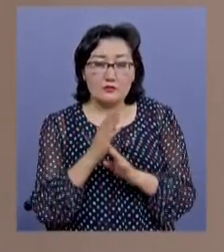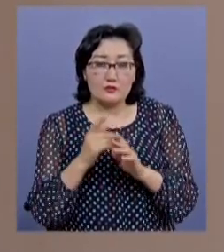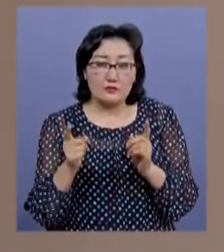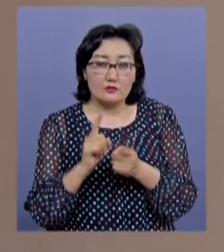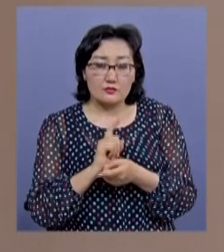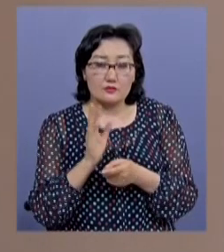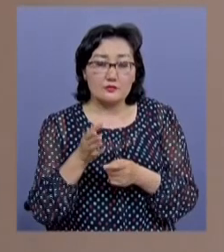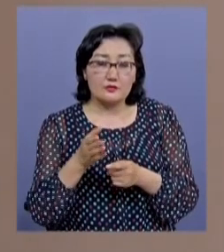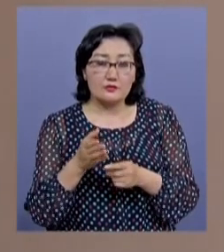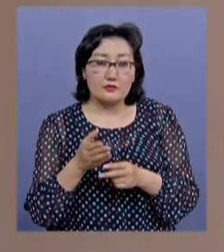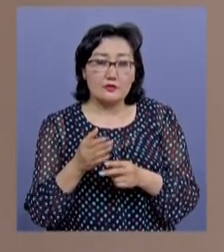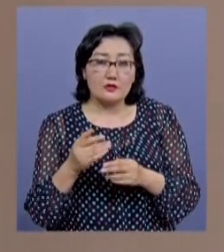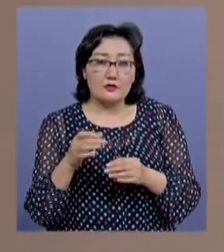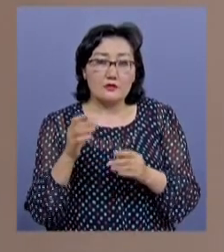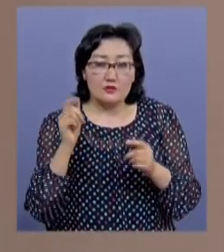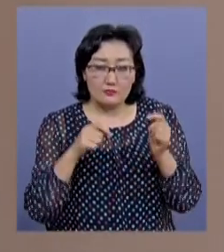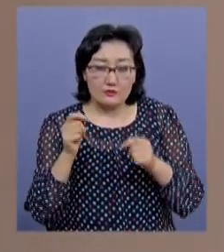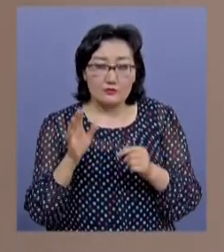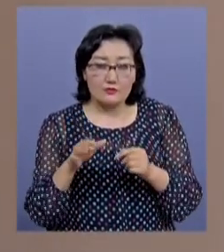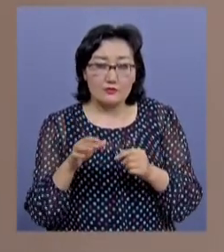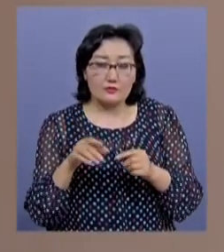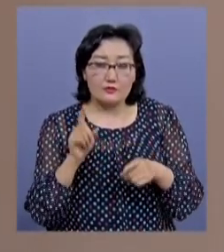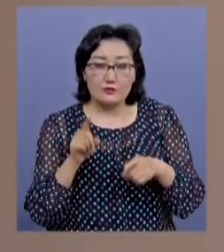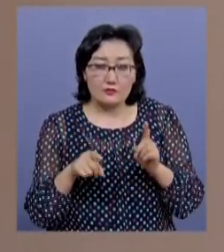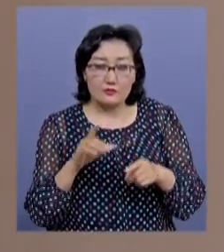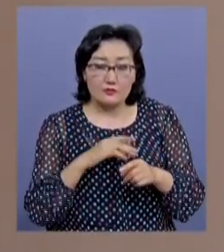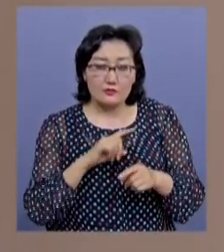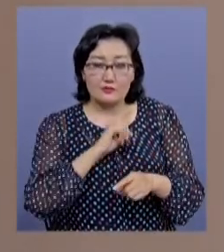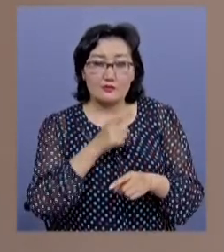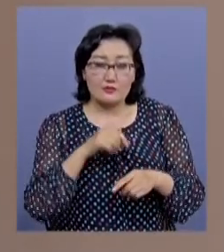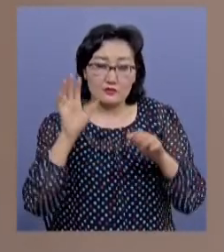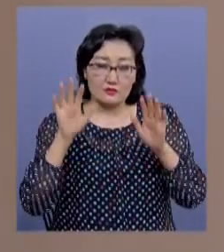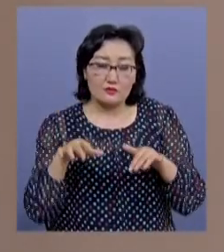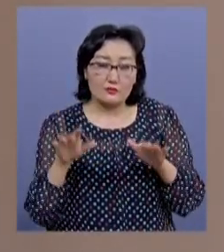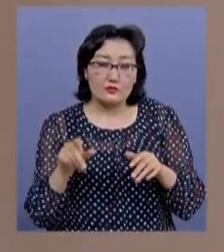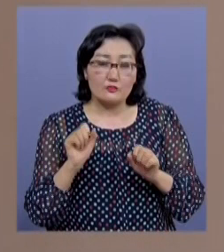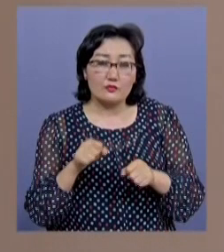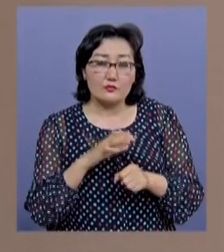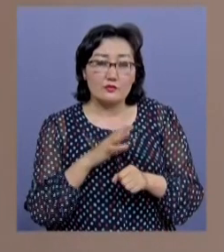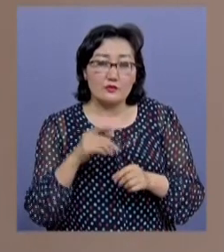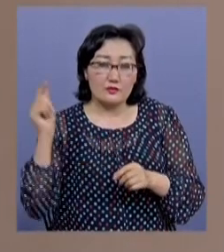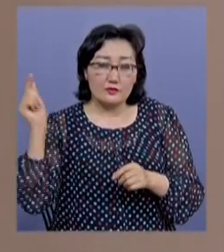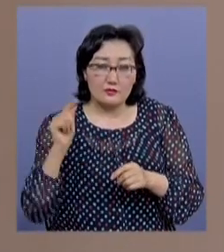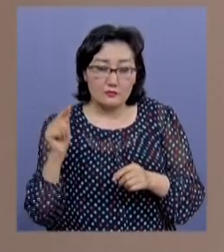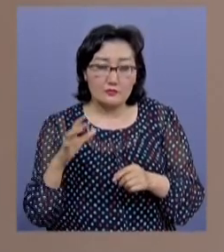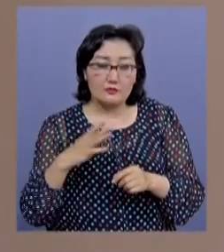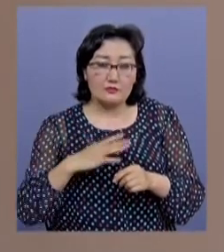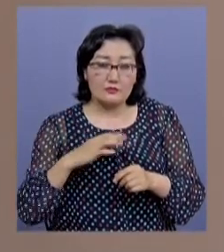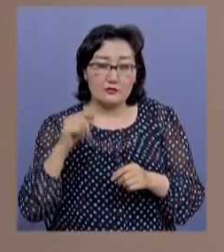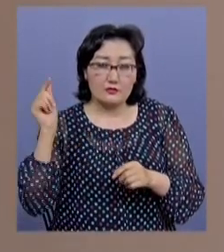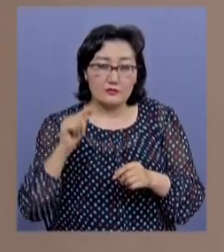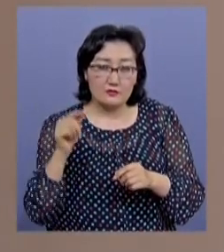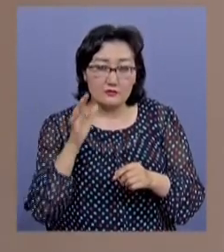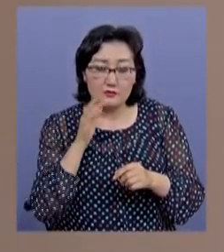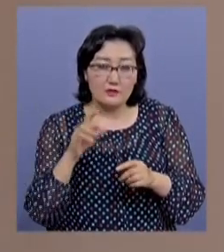тұрақсыз болады. Жаңбыр жауады, кей уақыттарда қатты жаңбыр жауы мүмкін. Найзағай күтіледі, найзағай